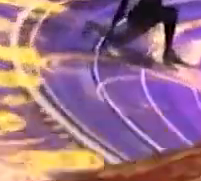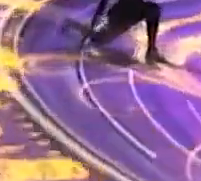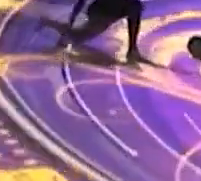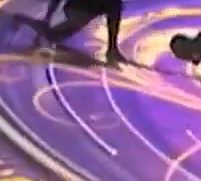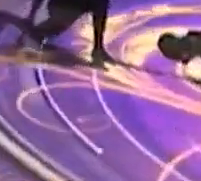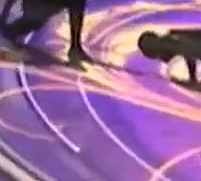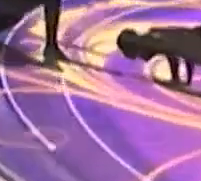झाली जमस्कार